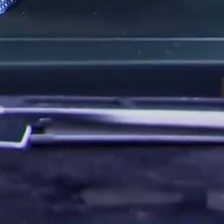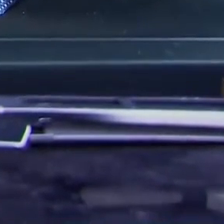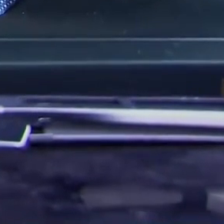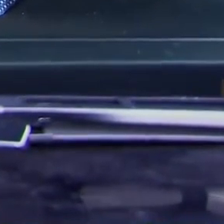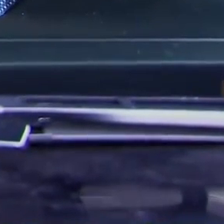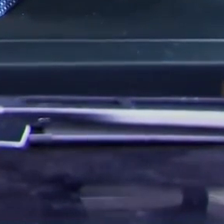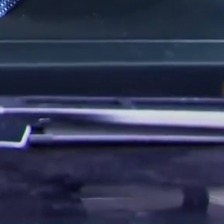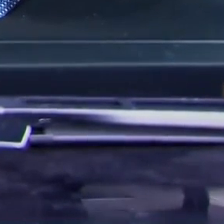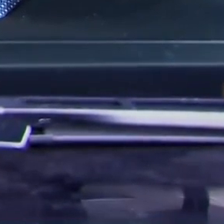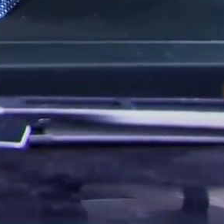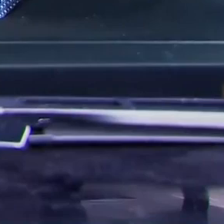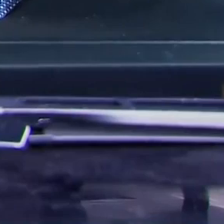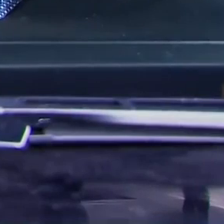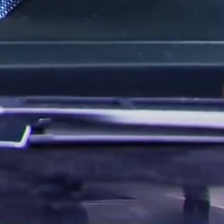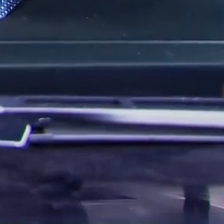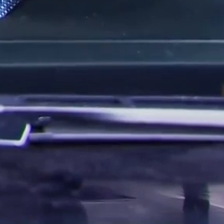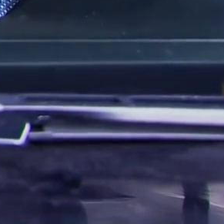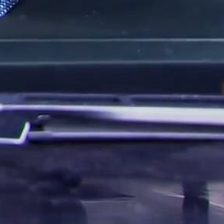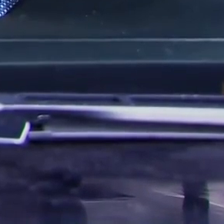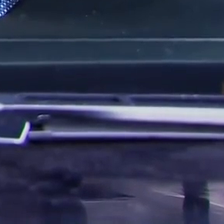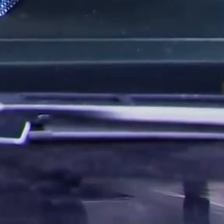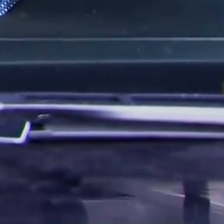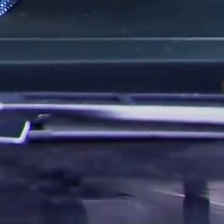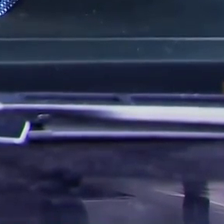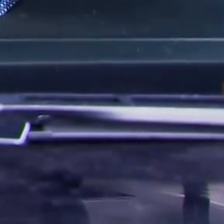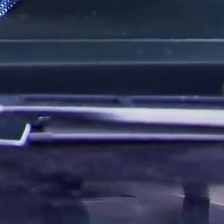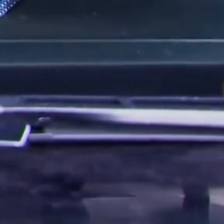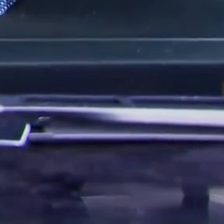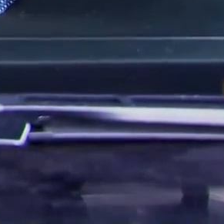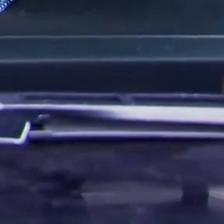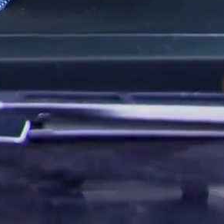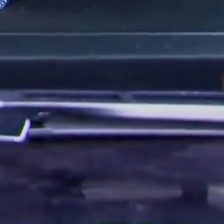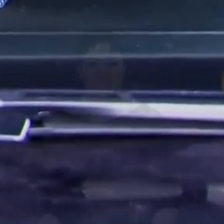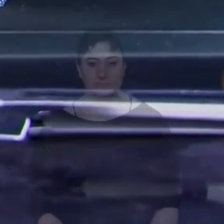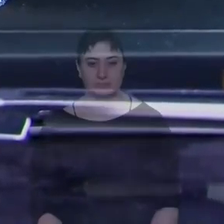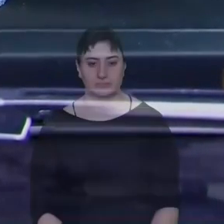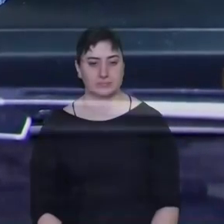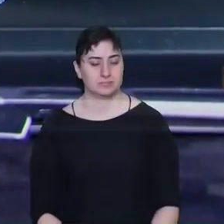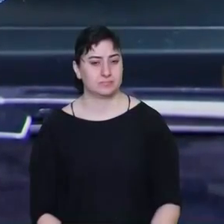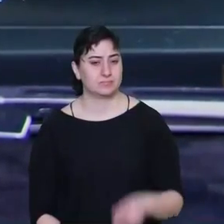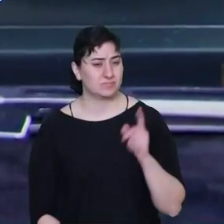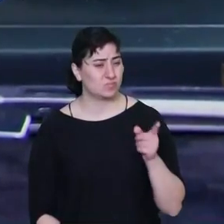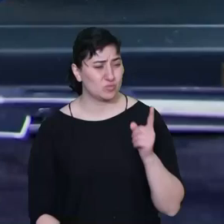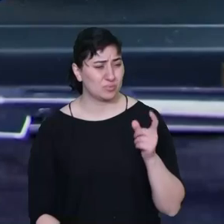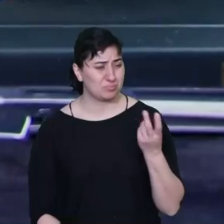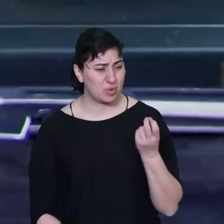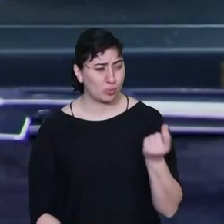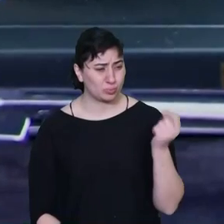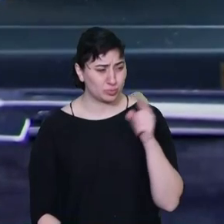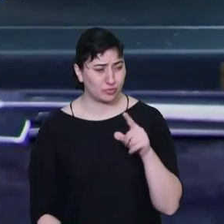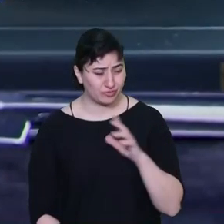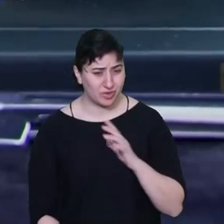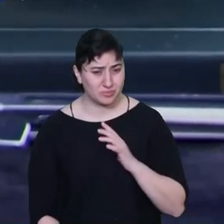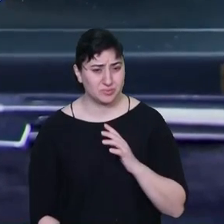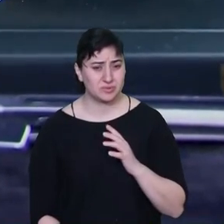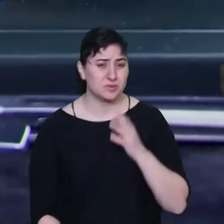gibi bön bön suratına bakıyor. Sarp'ın gözleri kapalı, huzur içinde. Bu Nurhan'la bulaşıcı mı? He?